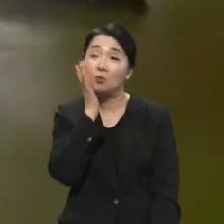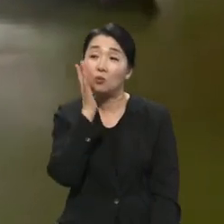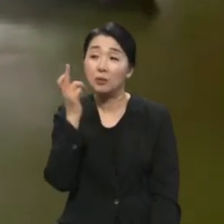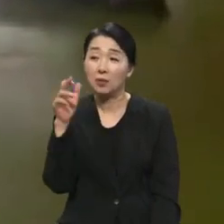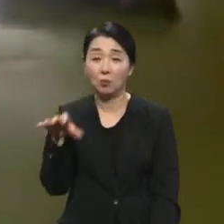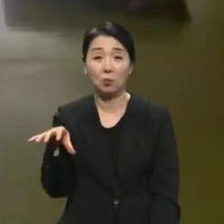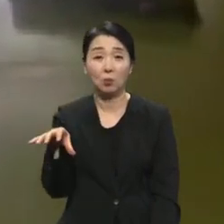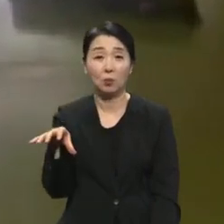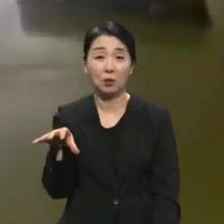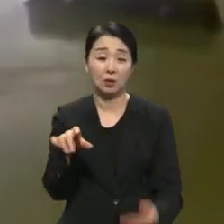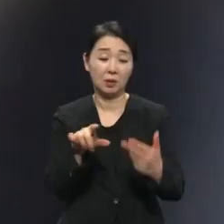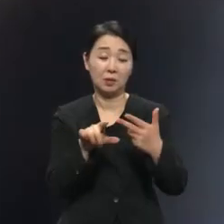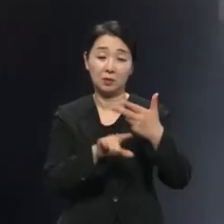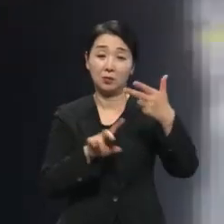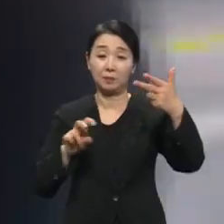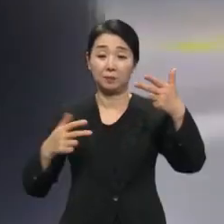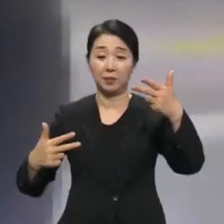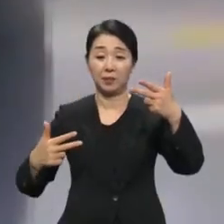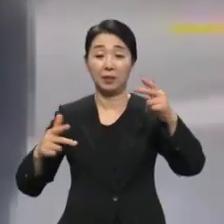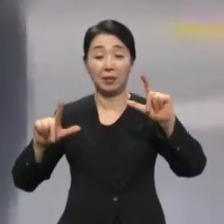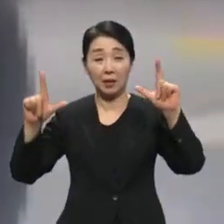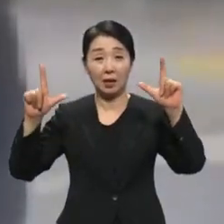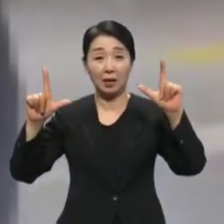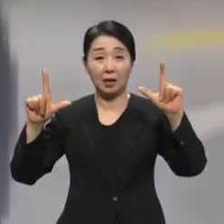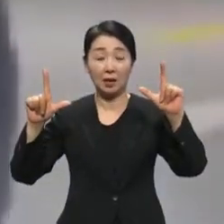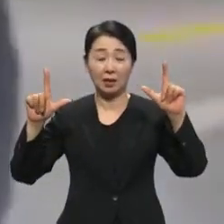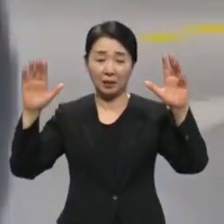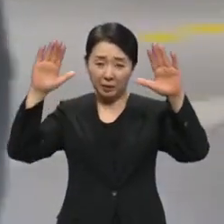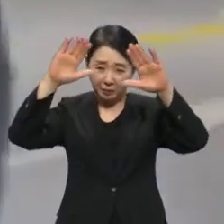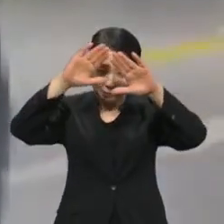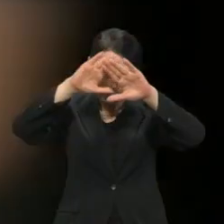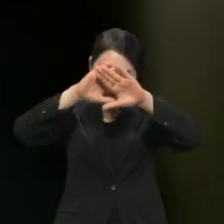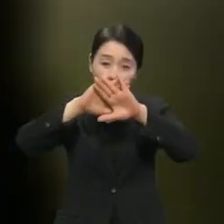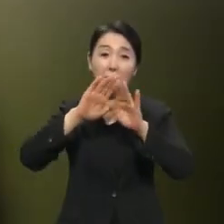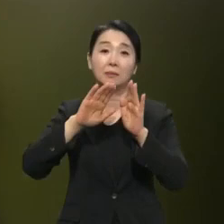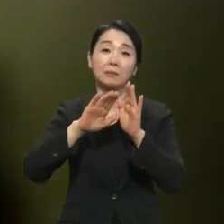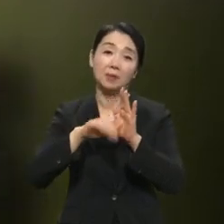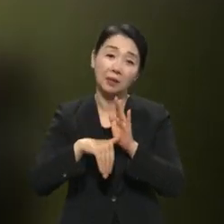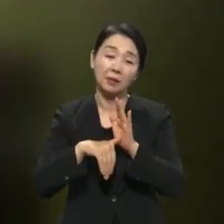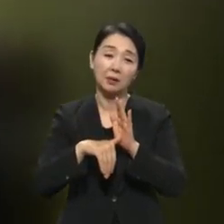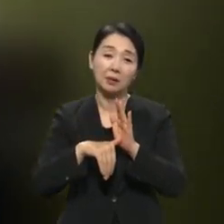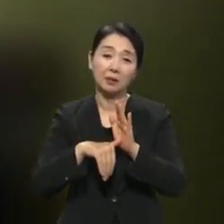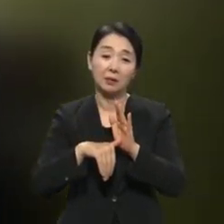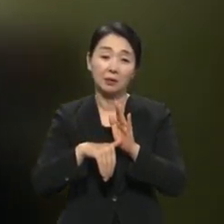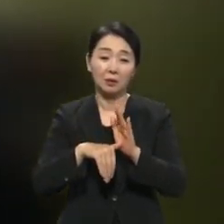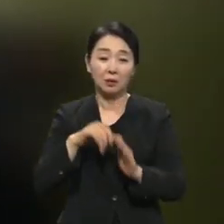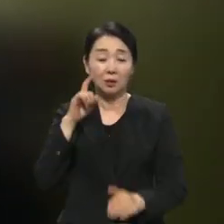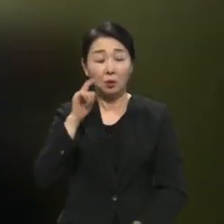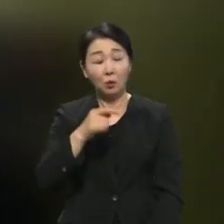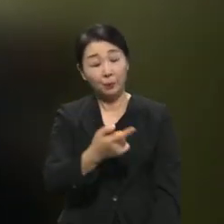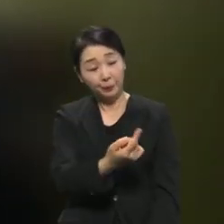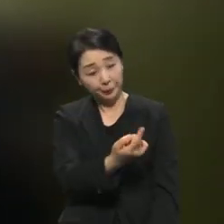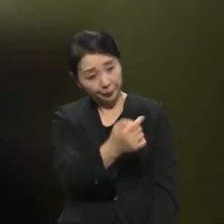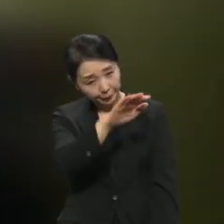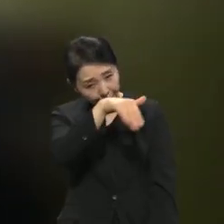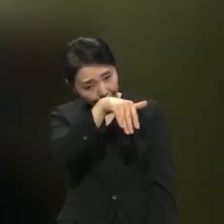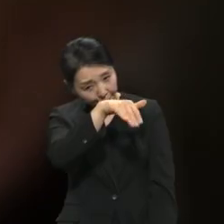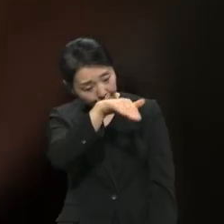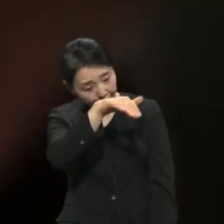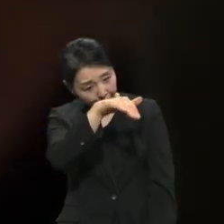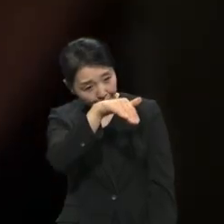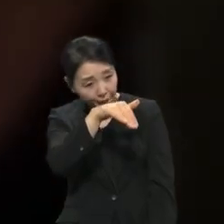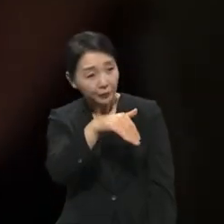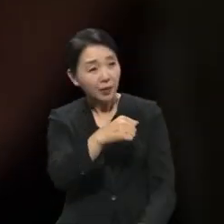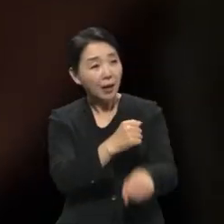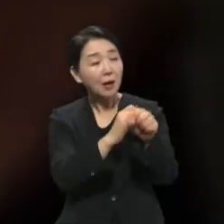하신대로, 7월27일울산에서밤중에, 아주늦은밤은아니지만늦은 밤에,그들이그를불러내어할 이야기가있다고했습니다.그